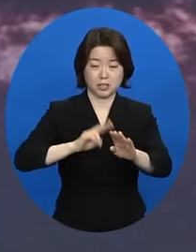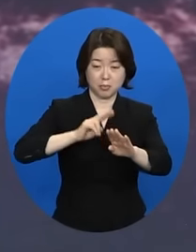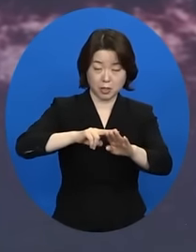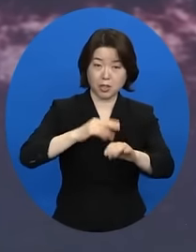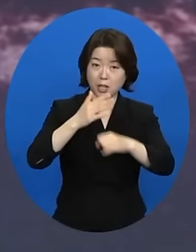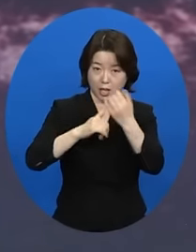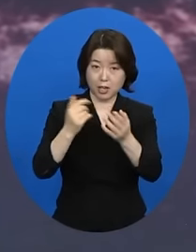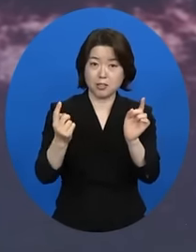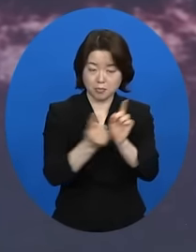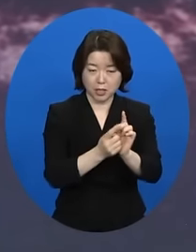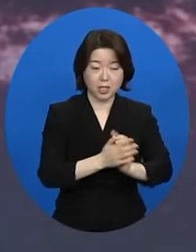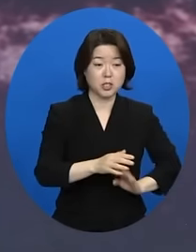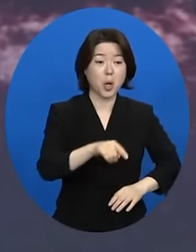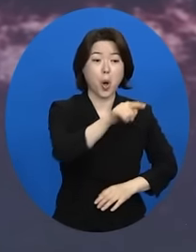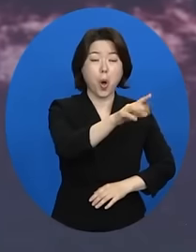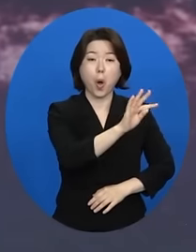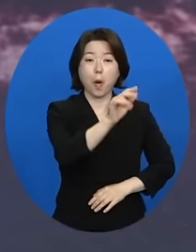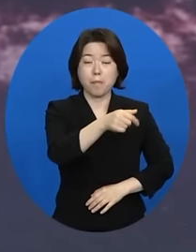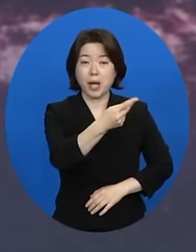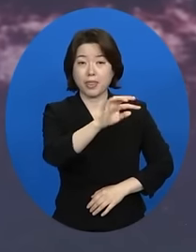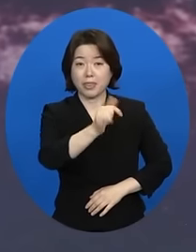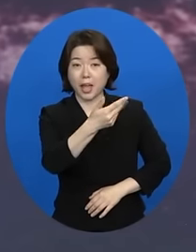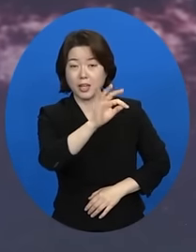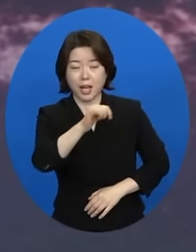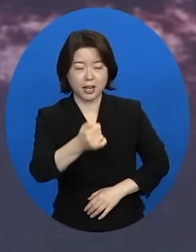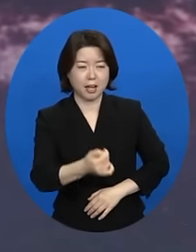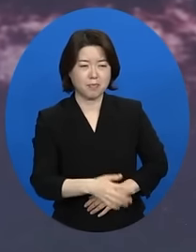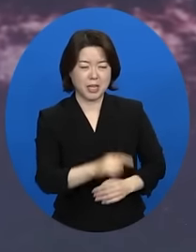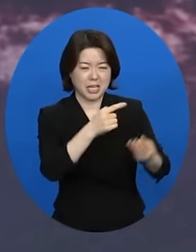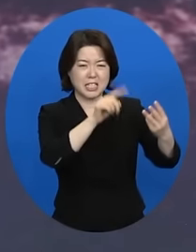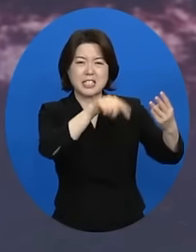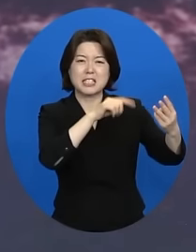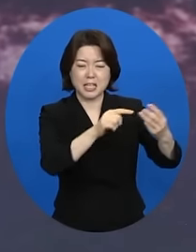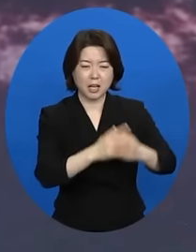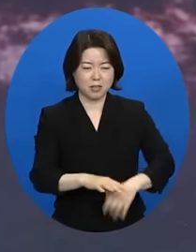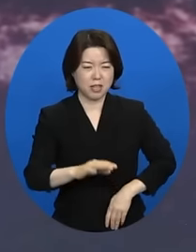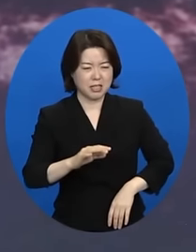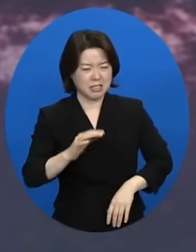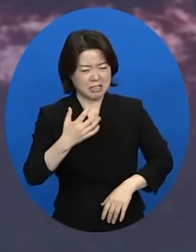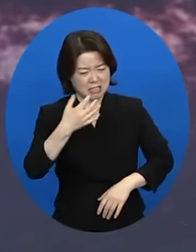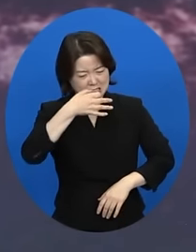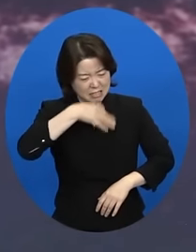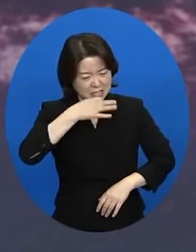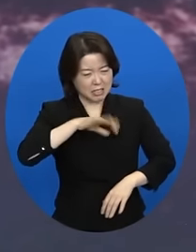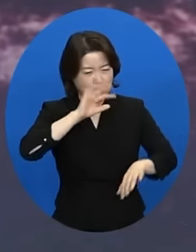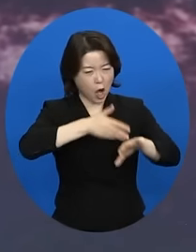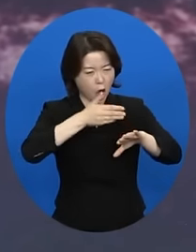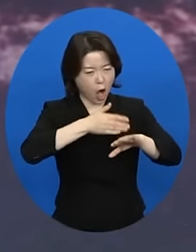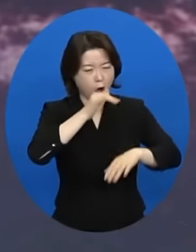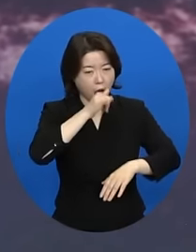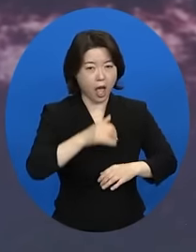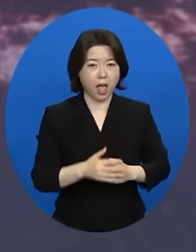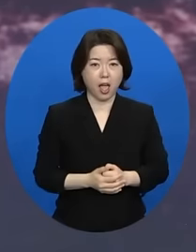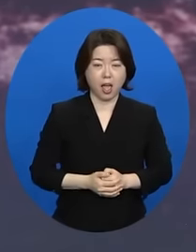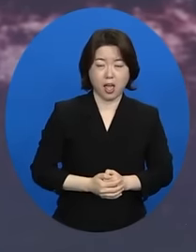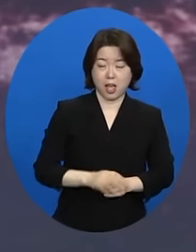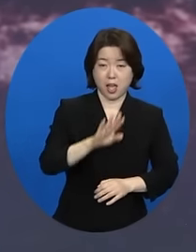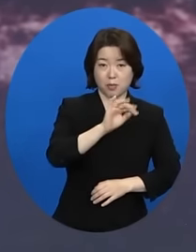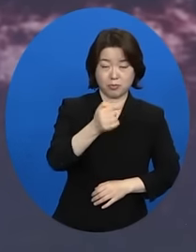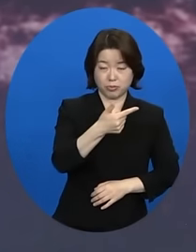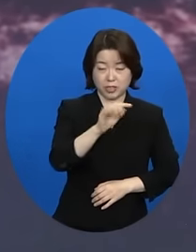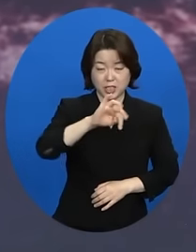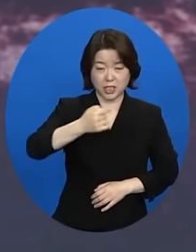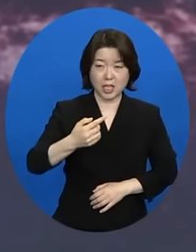만났죠. 바닷 아람에서 그 라반을 통해서 신기한 그 연단을 받았죠. 분열에서 천사와 씨름,